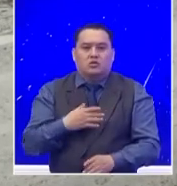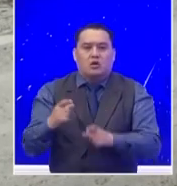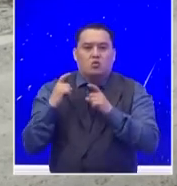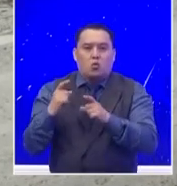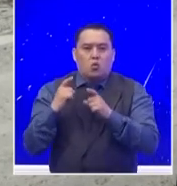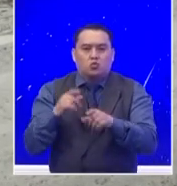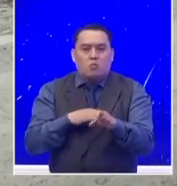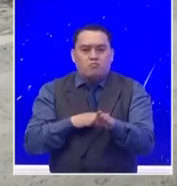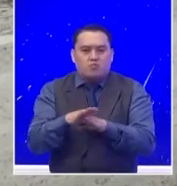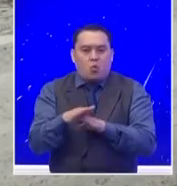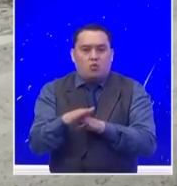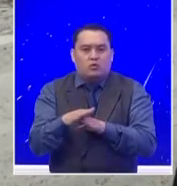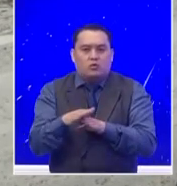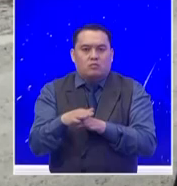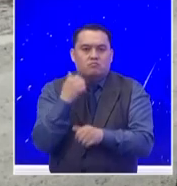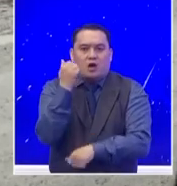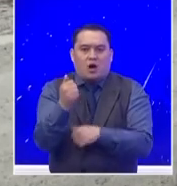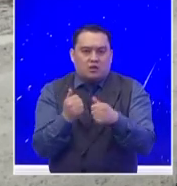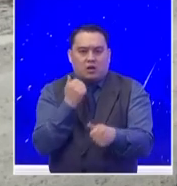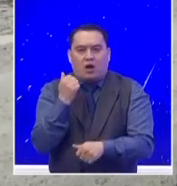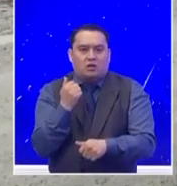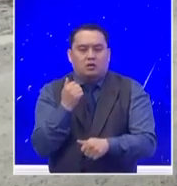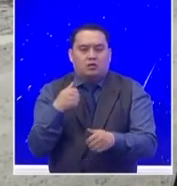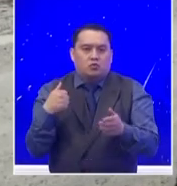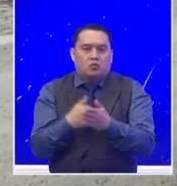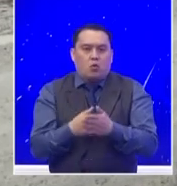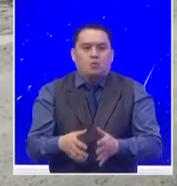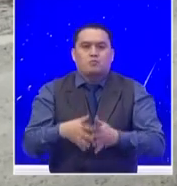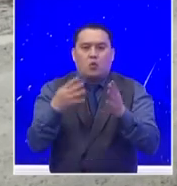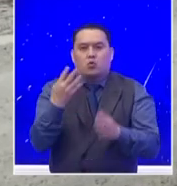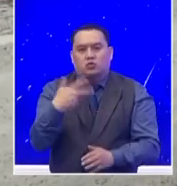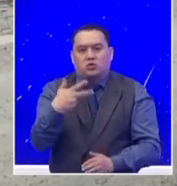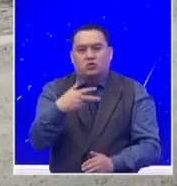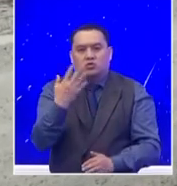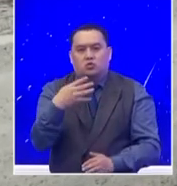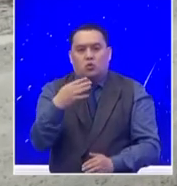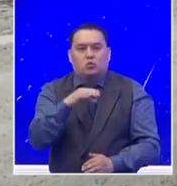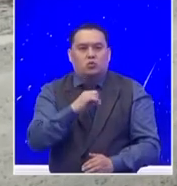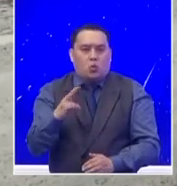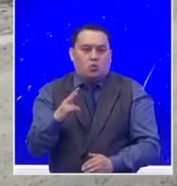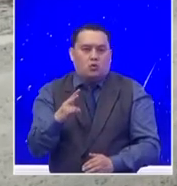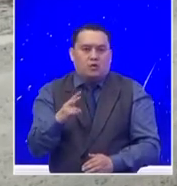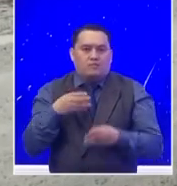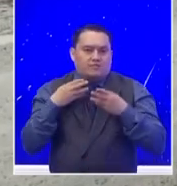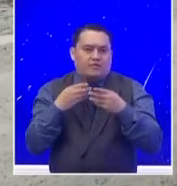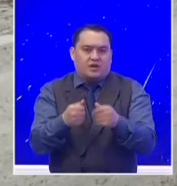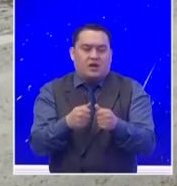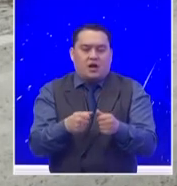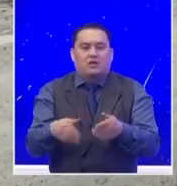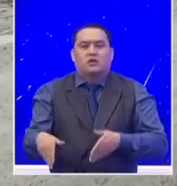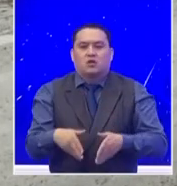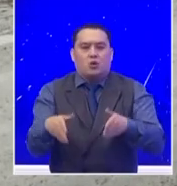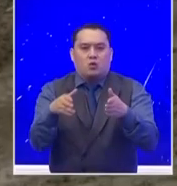машины переполняют материалы более 30-40 тонн, что пагубно могут повлиять на